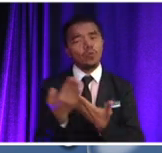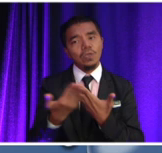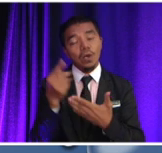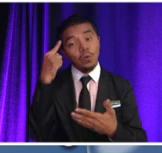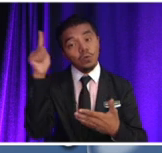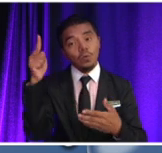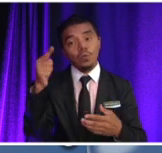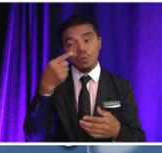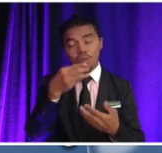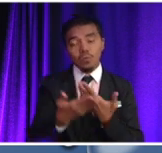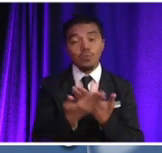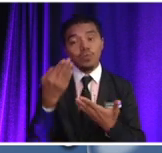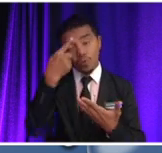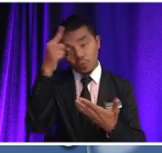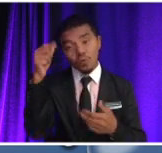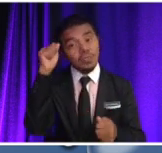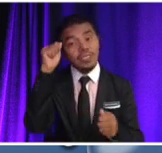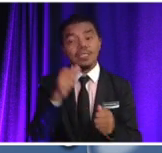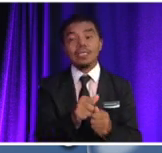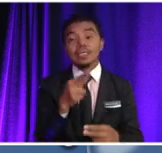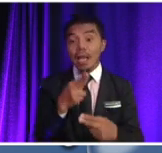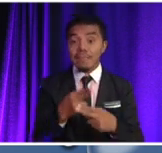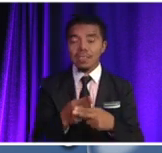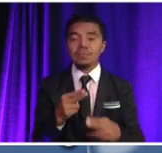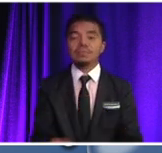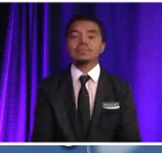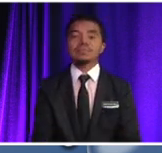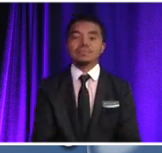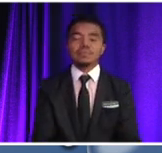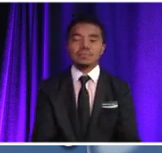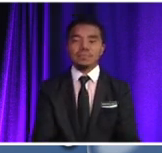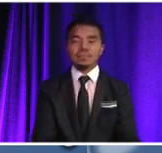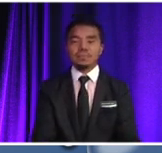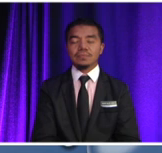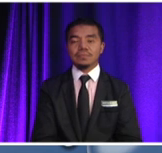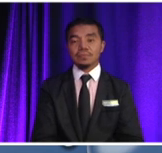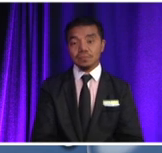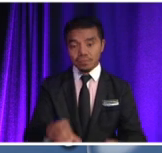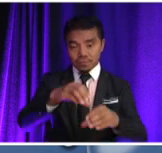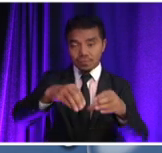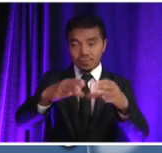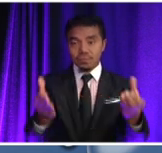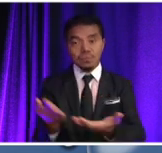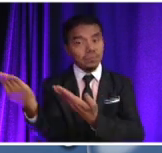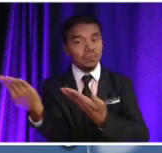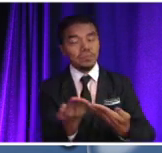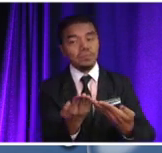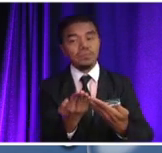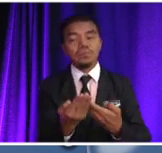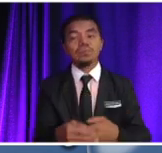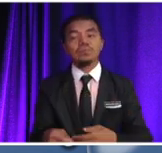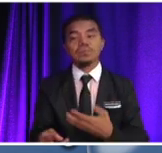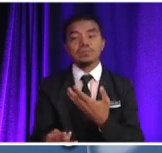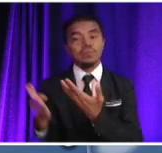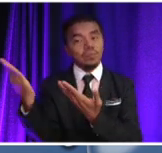produk itu juga mesti quality dan bermutu pembungkusannya mudah dibawa menarik maklumat mesti lengkap dan juga